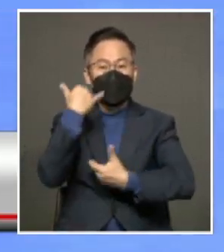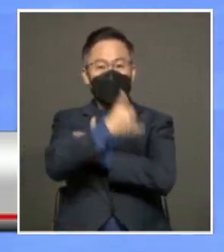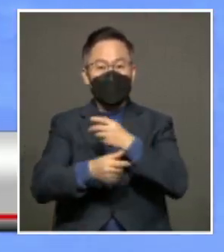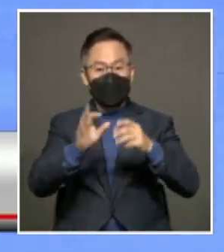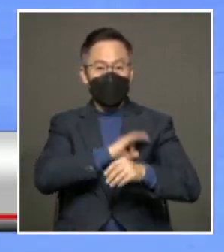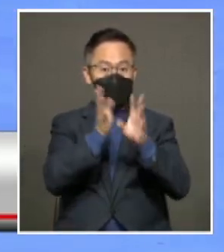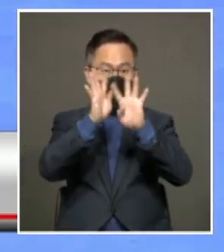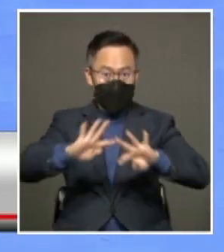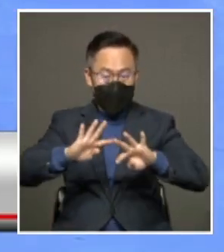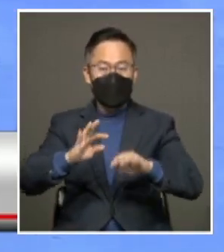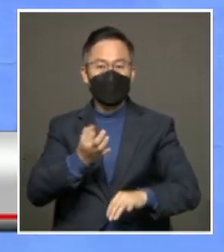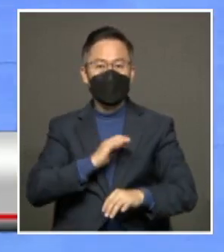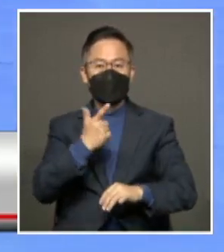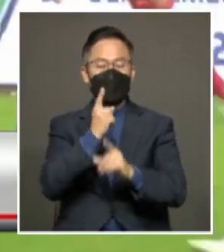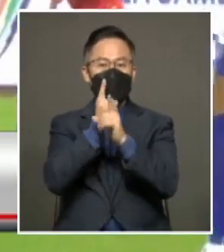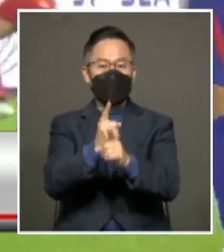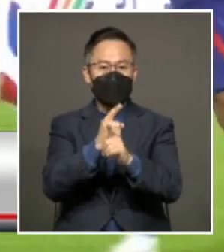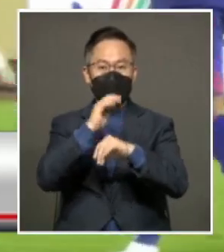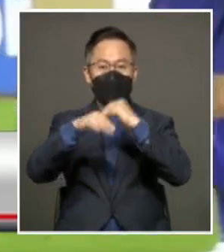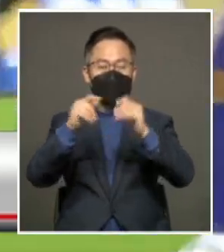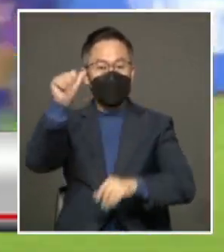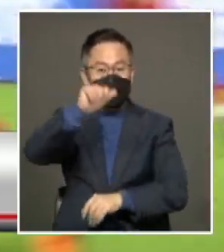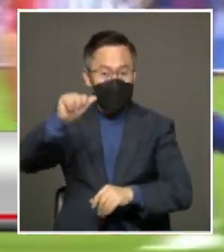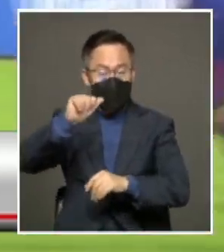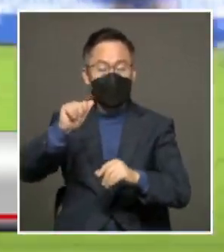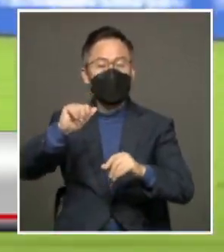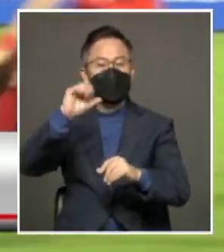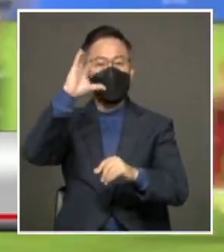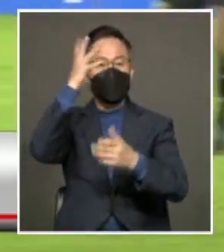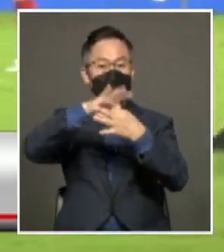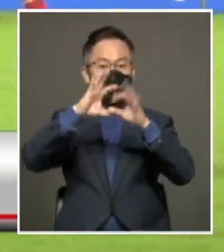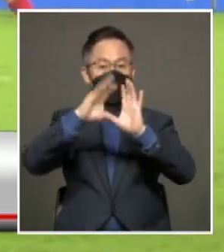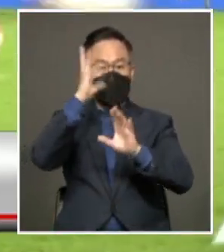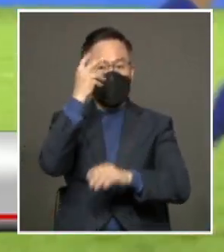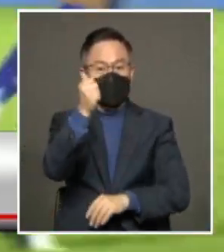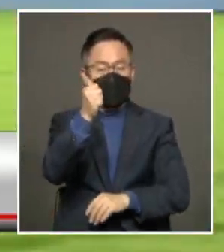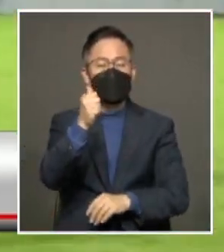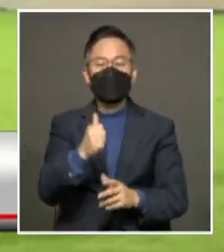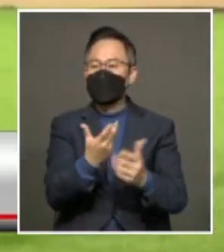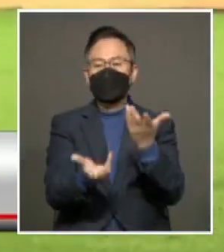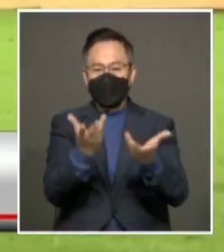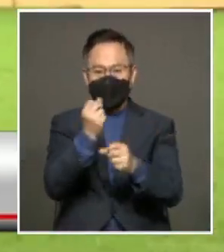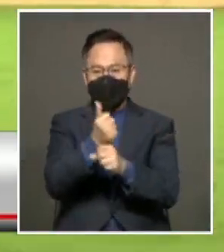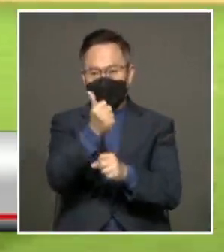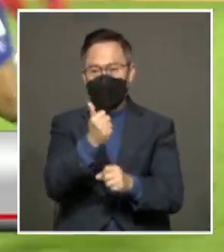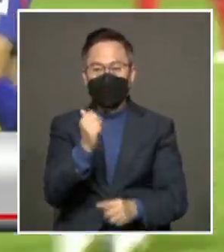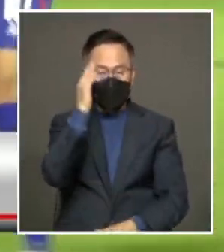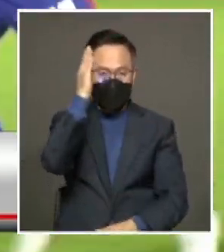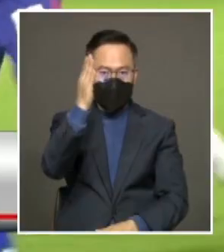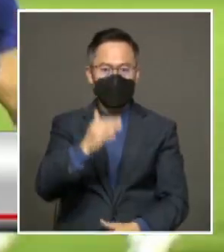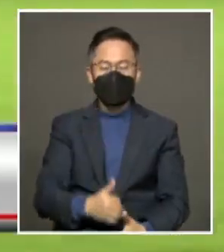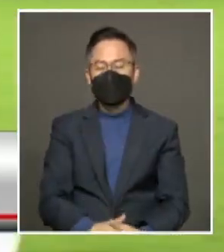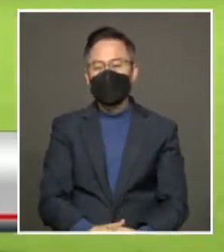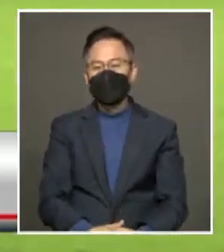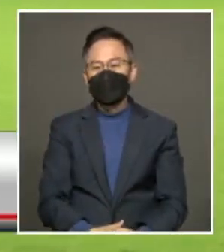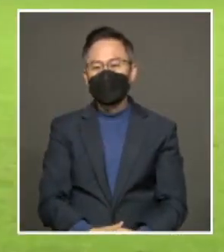ซียนสร้างผลงานในเวทีที่ใหญ่ขึ้นโดยการไปคว้าเหรียญรางวัลในการแข่งขันกีฬาโอลิมปิกเกมก็เป็น